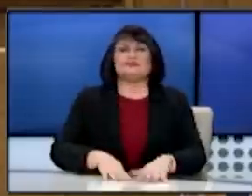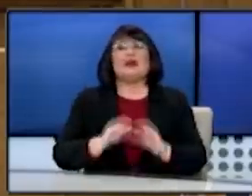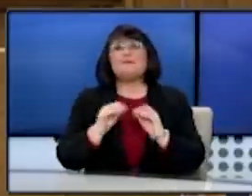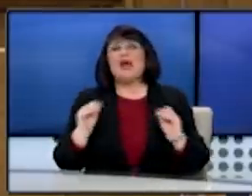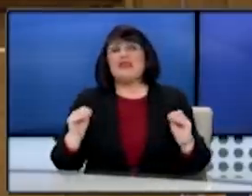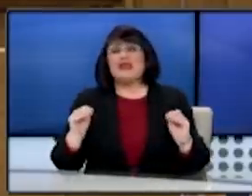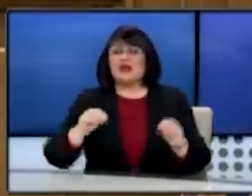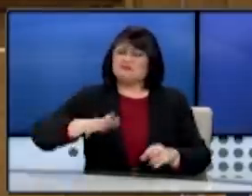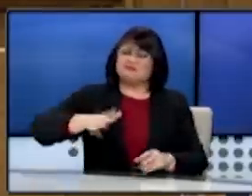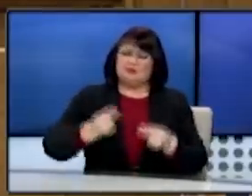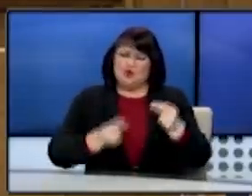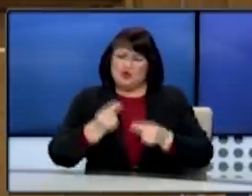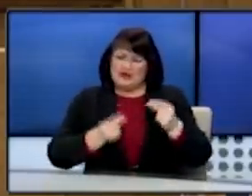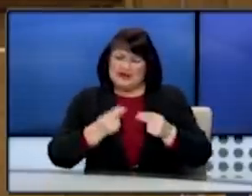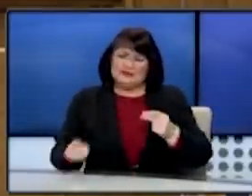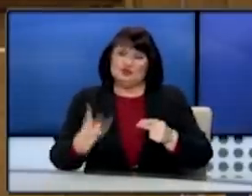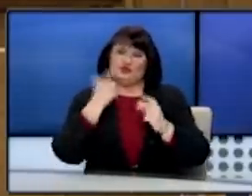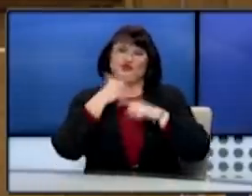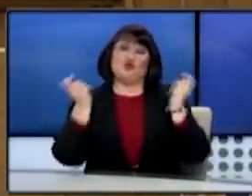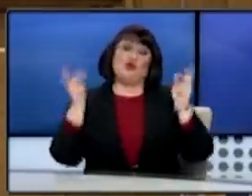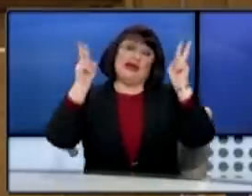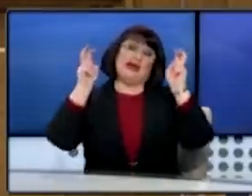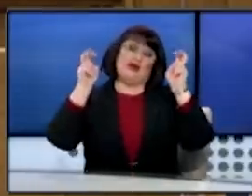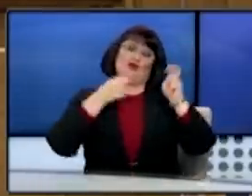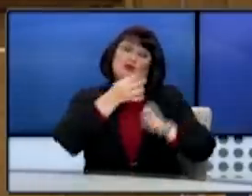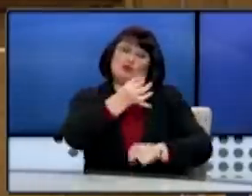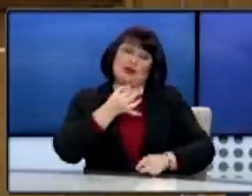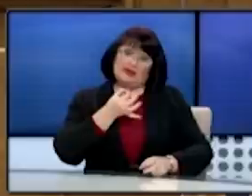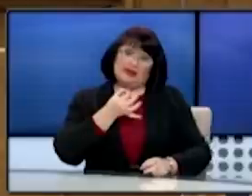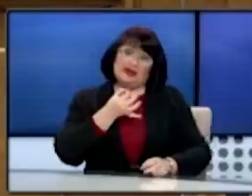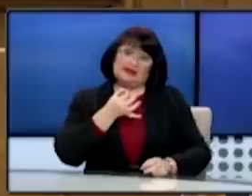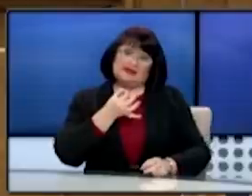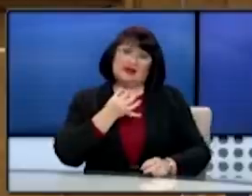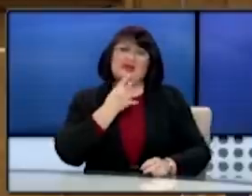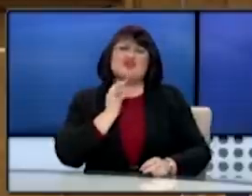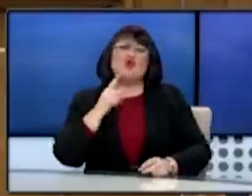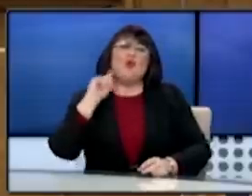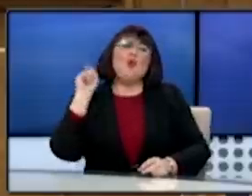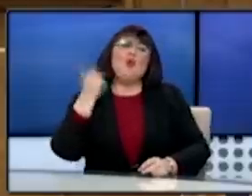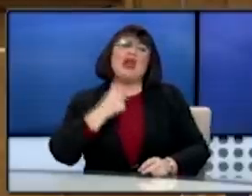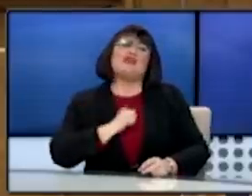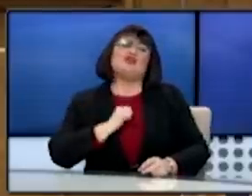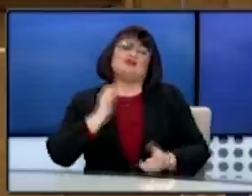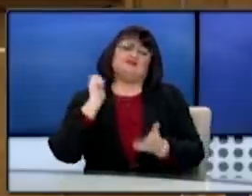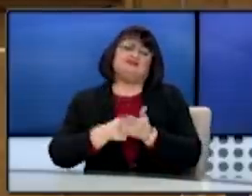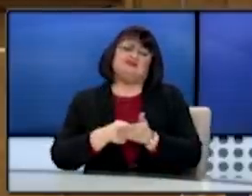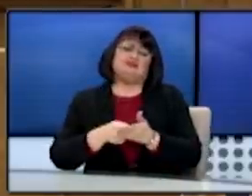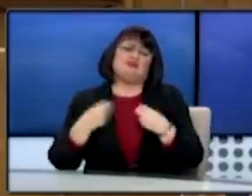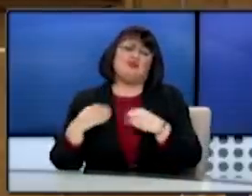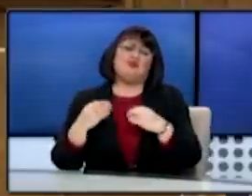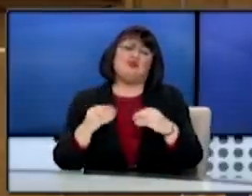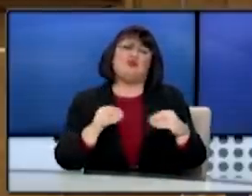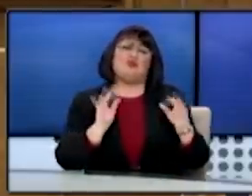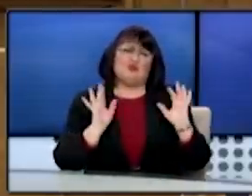παιδεία προφανώς υπολογίζεται στο νέο σχολείο που θέλετε να διαμορφώσετε, όπου όλα θα πουλούνται και όλα θα αγοράζονται. Και